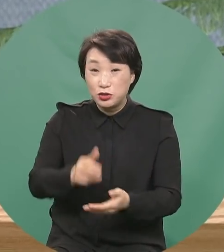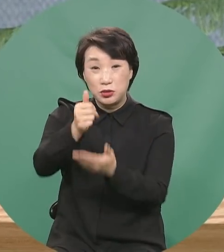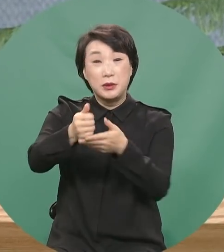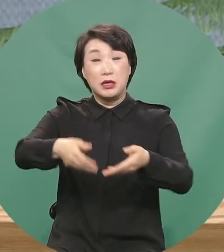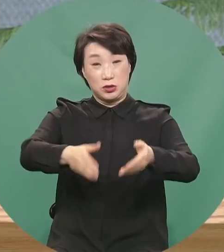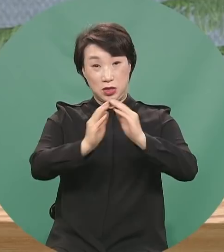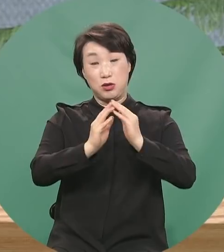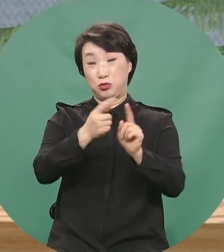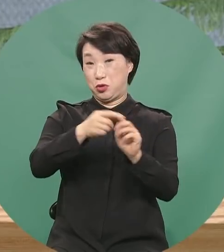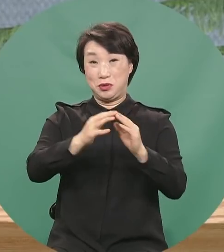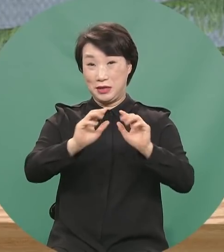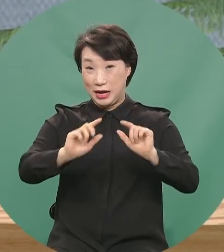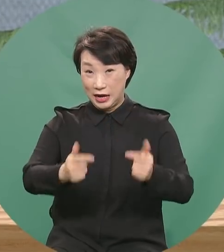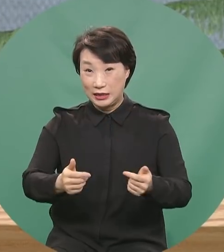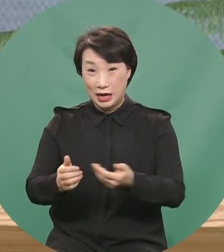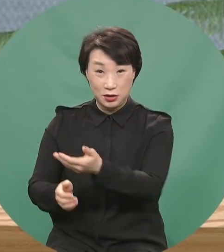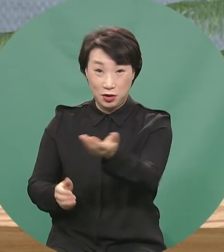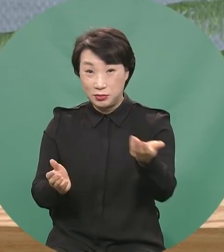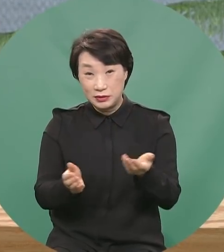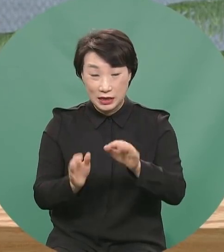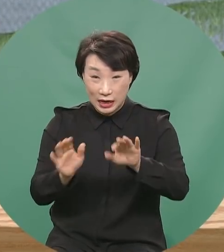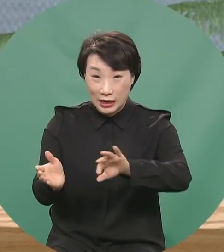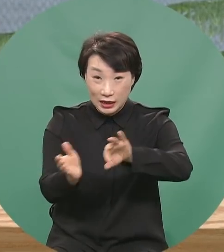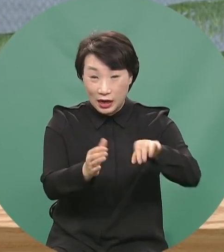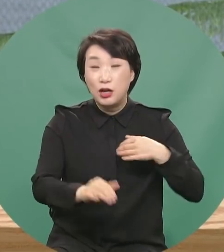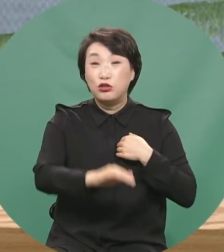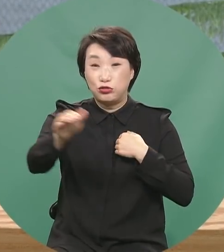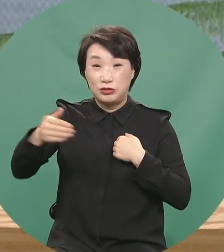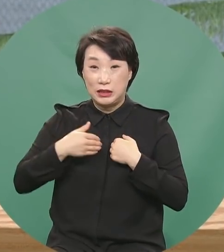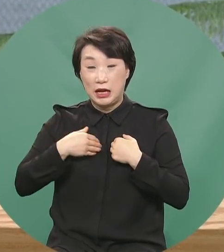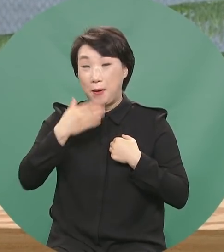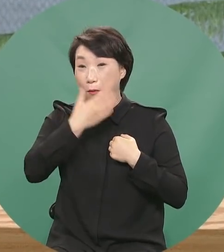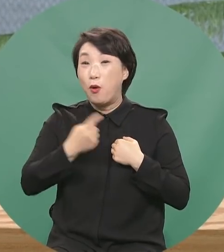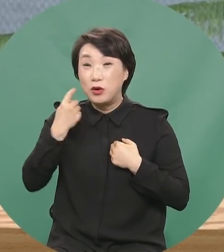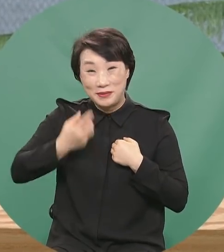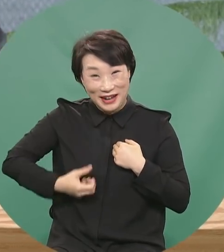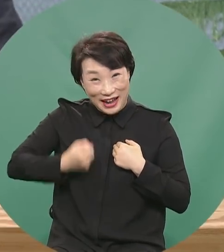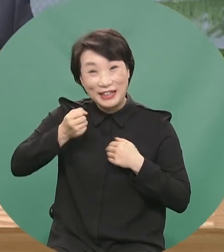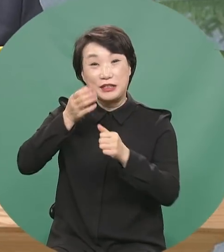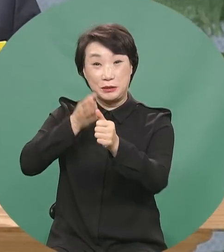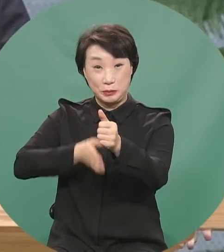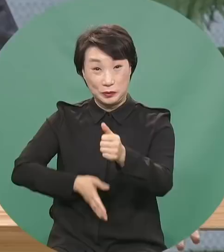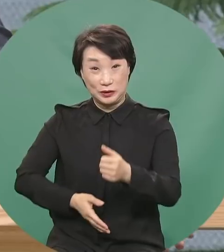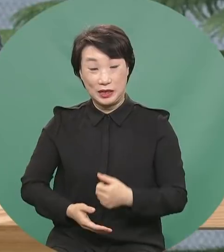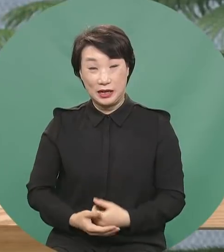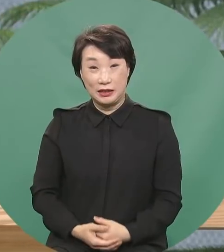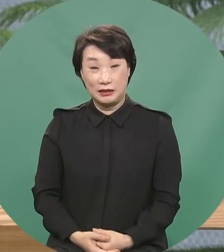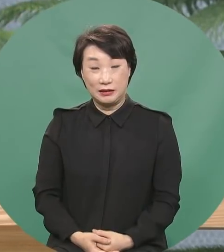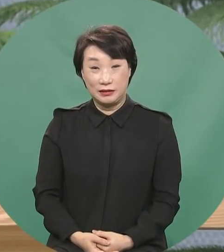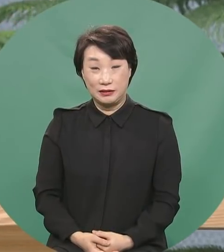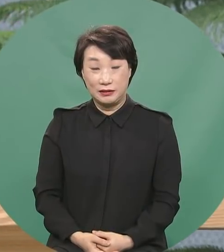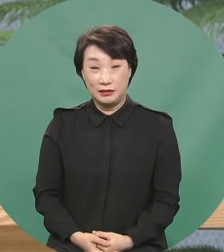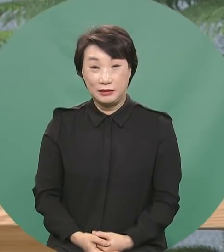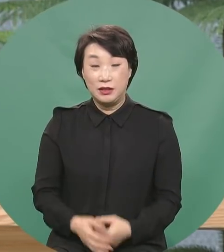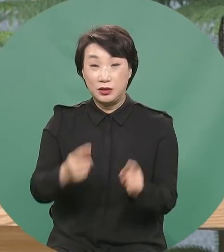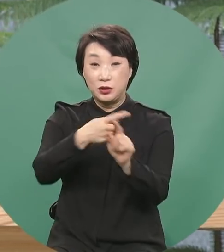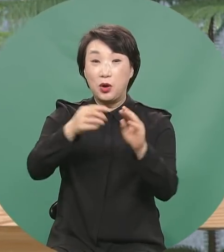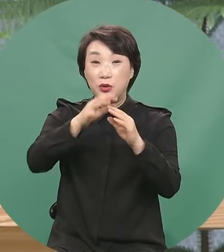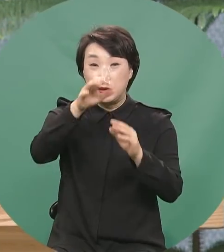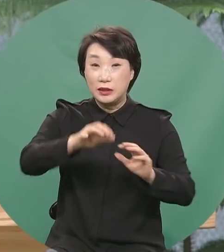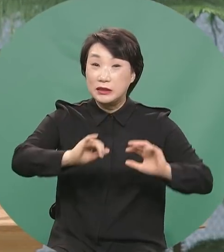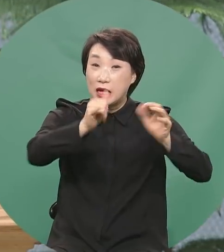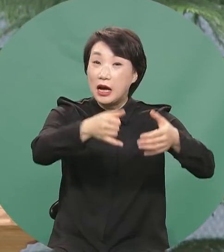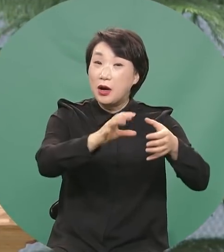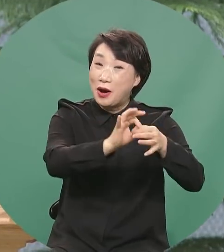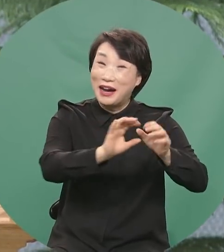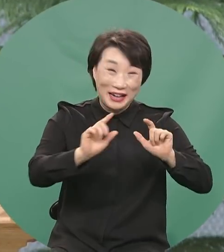교회는 아닙니다. 반드시 여러분에게 복음이 있기를 원합니다. 그러므로 교회는 세상에